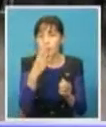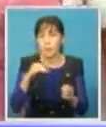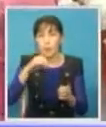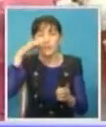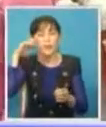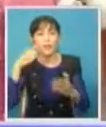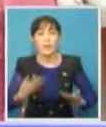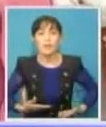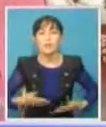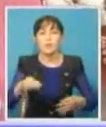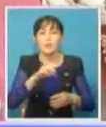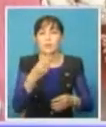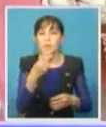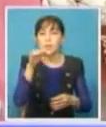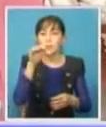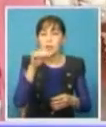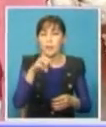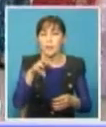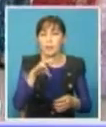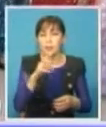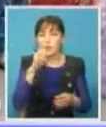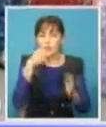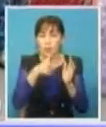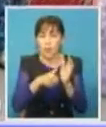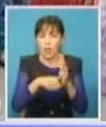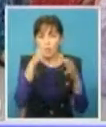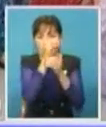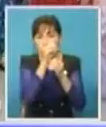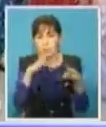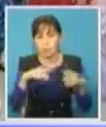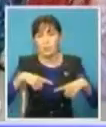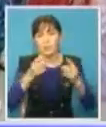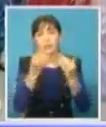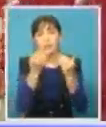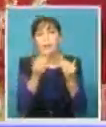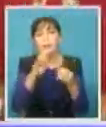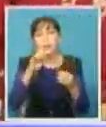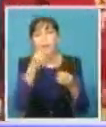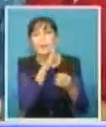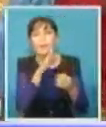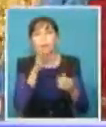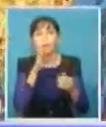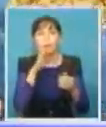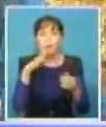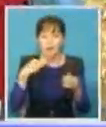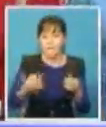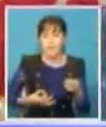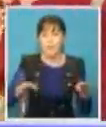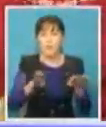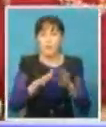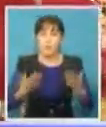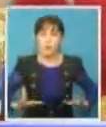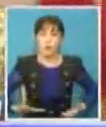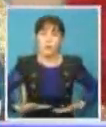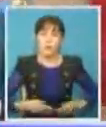тұрады. Ал облыстағы 2,5 миллион халықты 106 этнос құрайды екен. Бүгінде барлығы бір ананың баласындай ғұмыр кешіп келеді. Бүгінгі